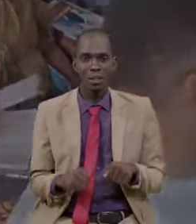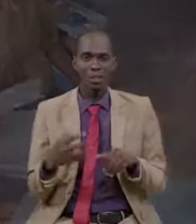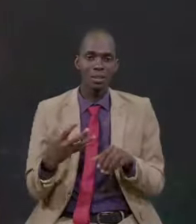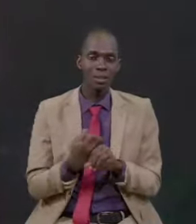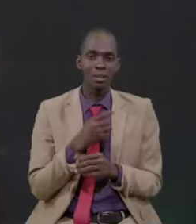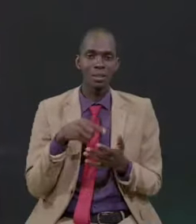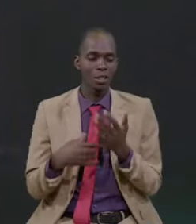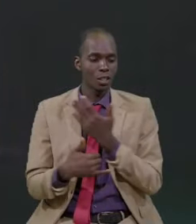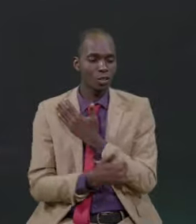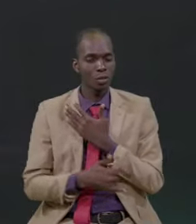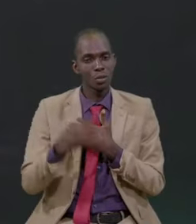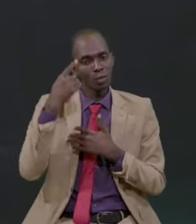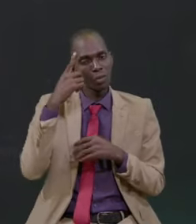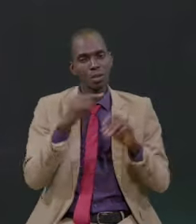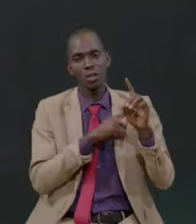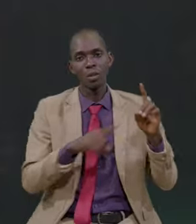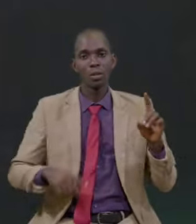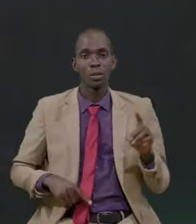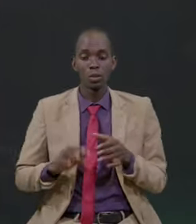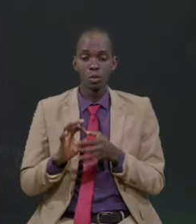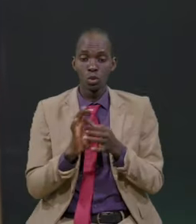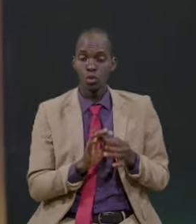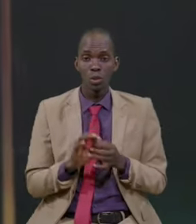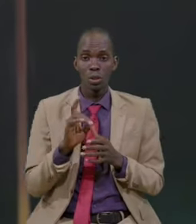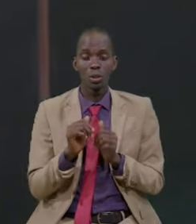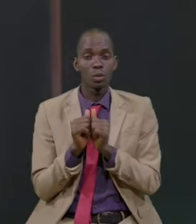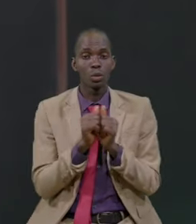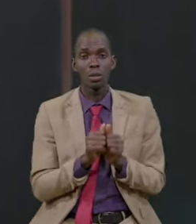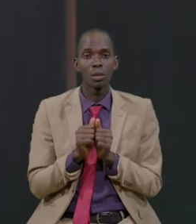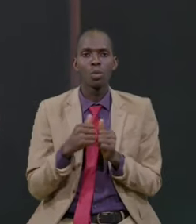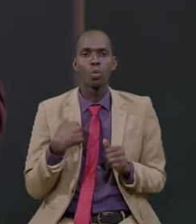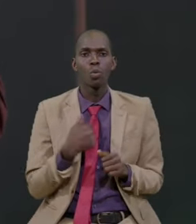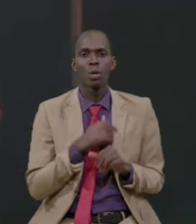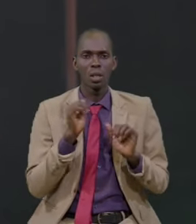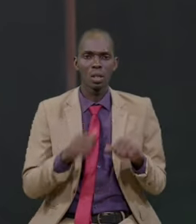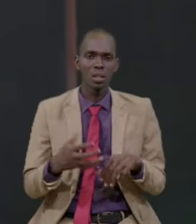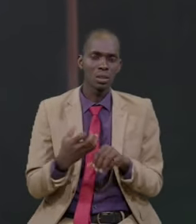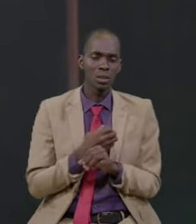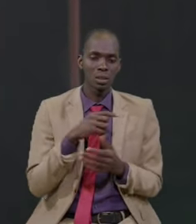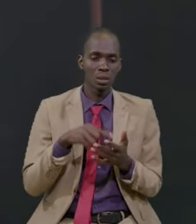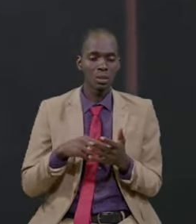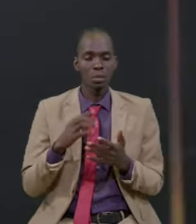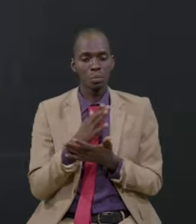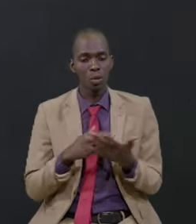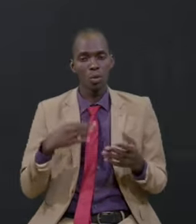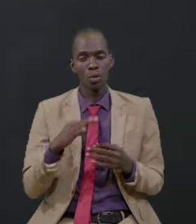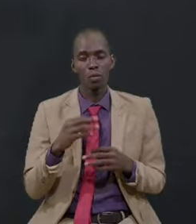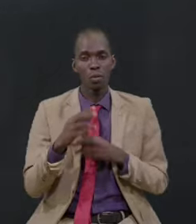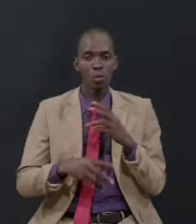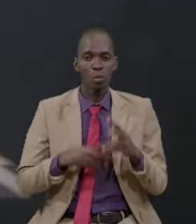prendre ce pays pour Christ. Unis, nous pouvons conquérir ce continent pour